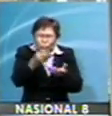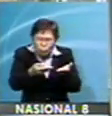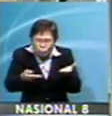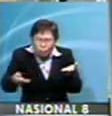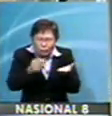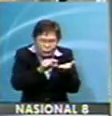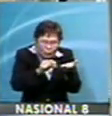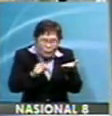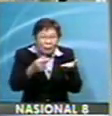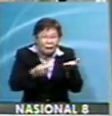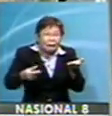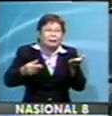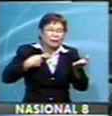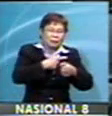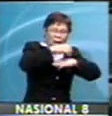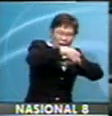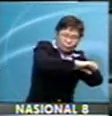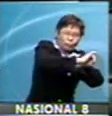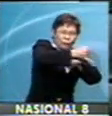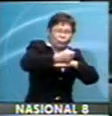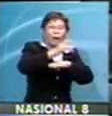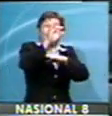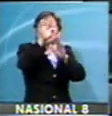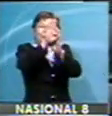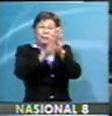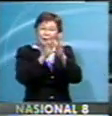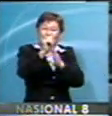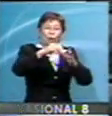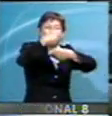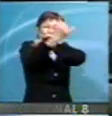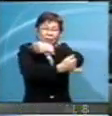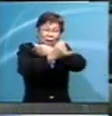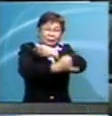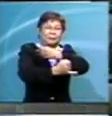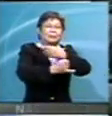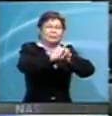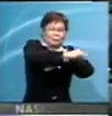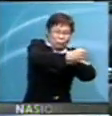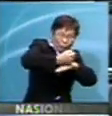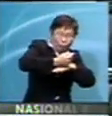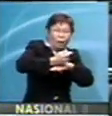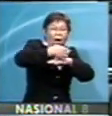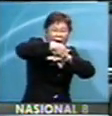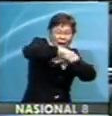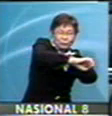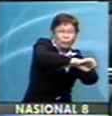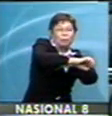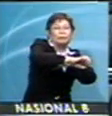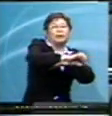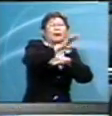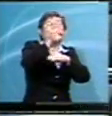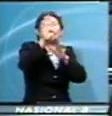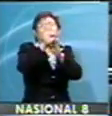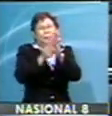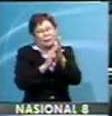umpamanya kita kita eksport import kira-kira 8 bilion komponen luar negara komponen automotif kita eksport cuma 4 bilion